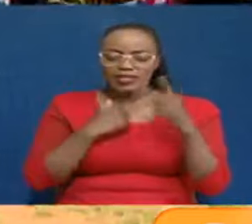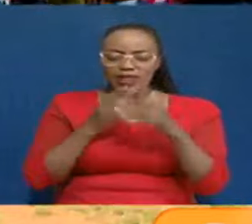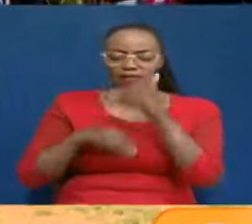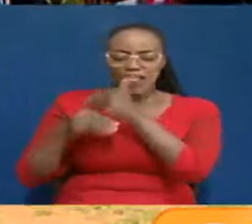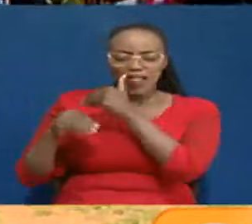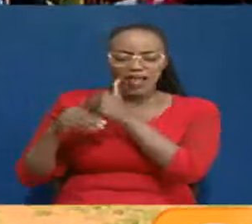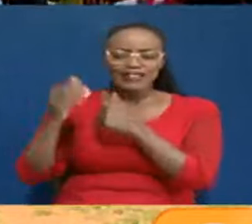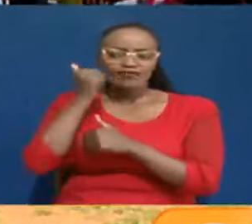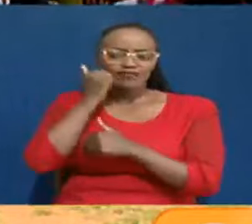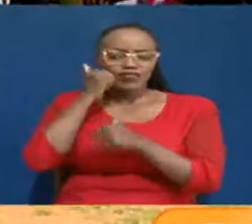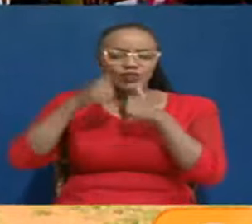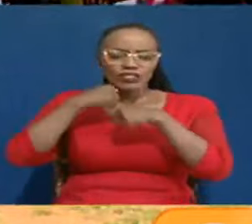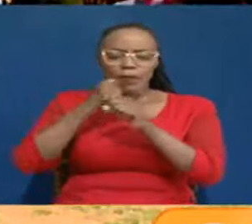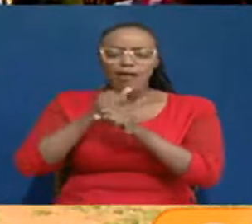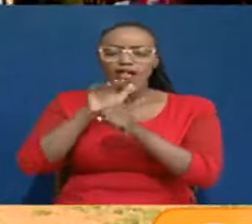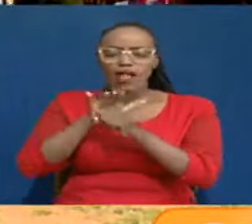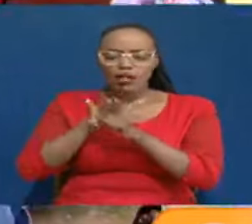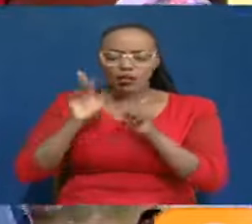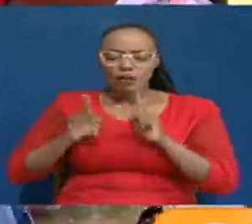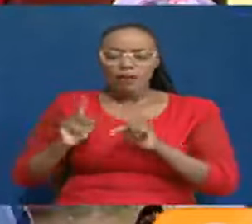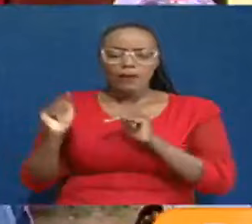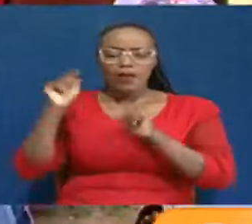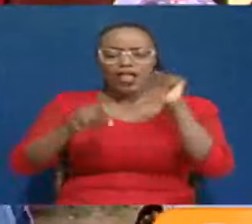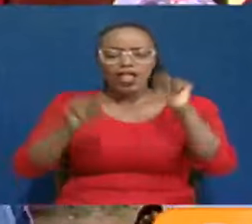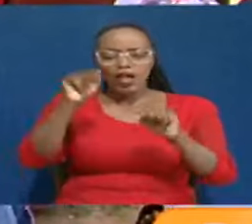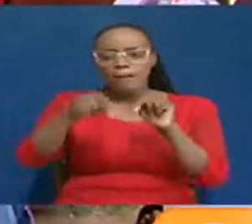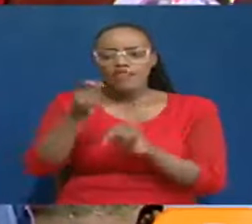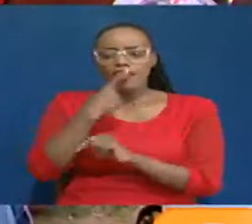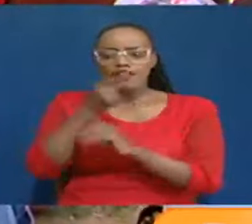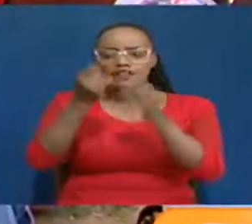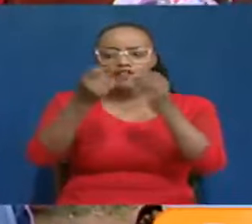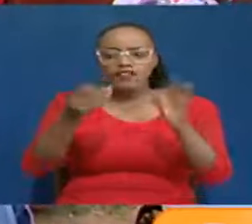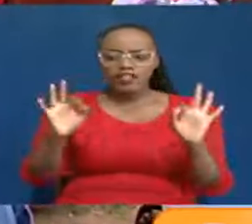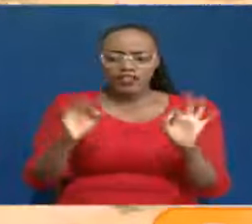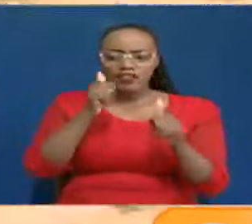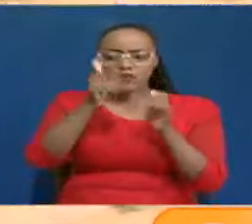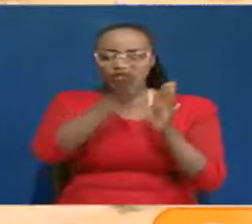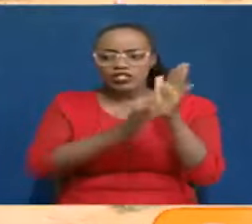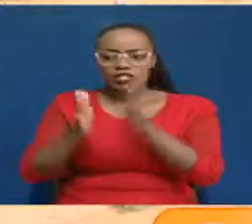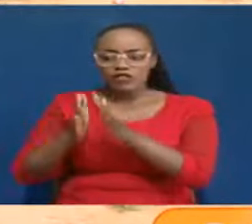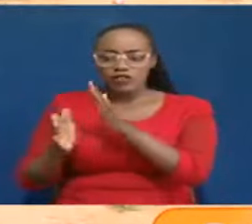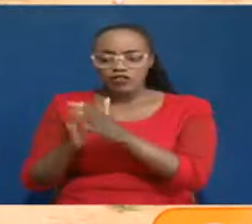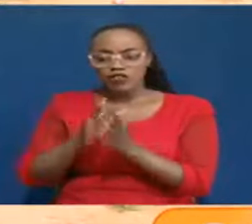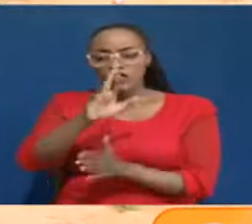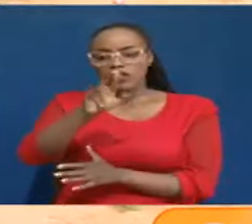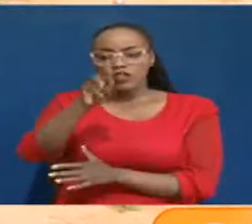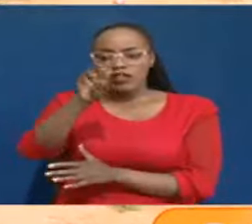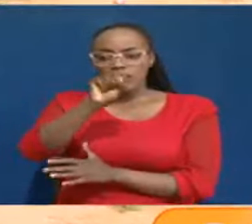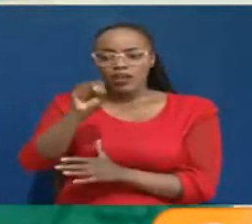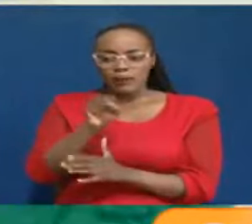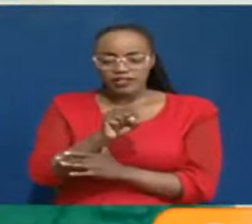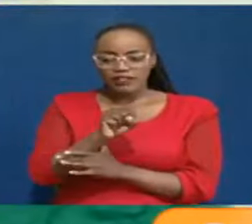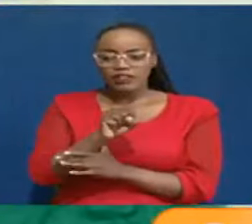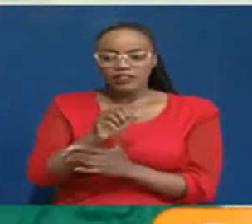hayo ambayo yalipelekea idadi kubwa ya watu kujitokeza katika matibabu ya bure yaliyoandaliwa na kampuni ya Royal Media